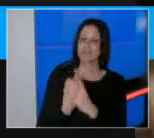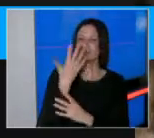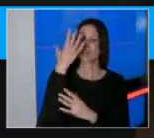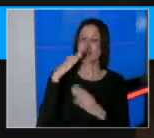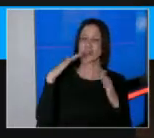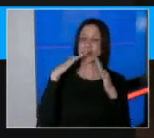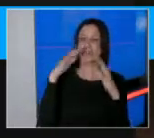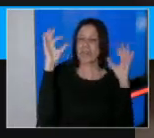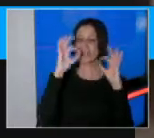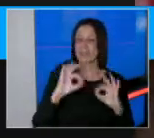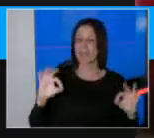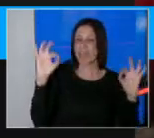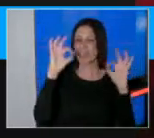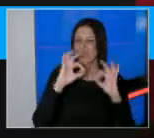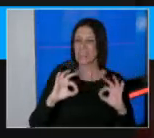אור איזה יופי,